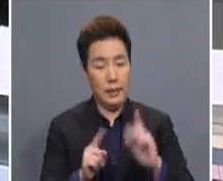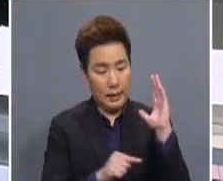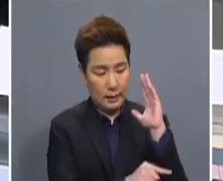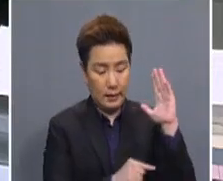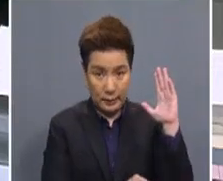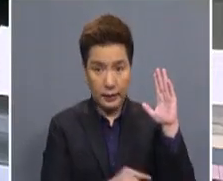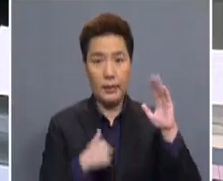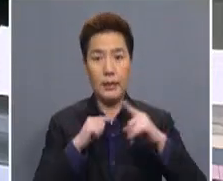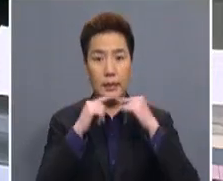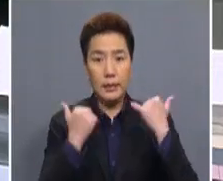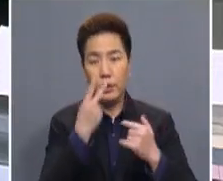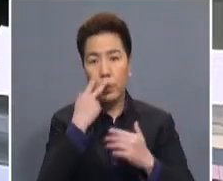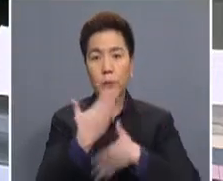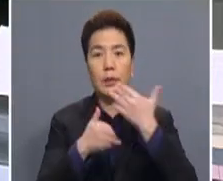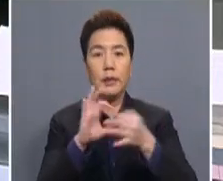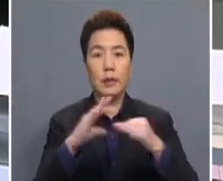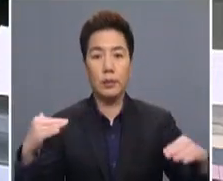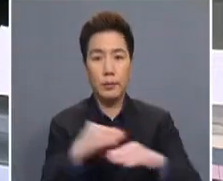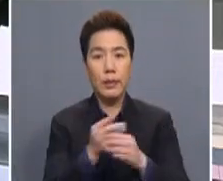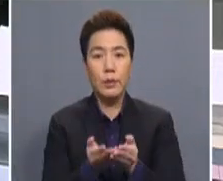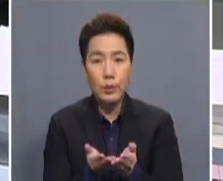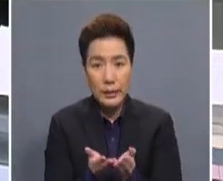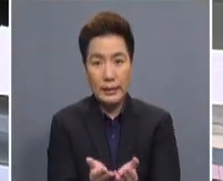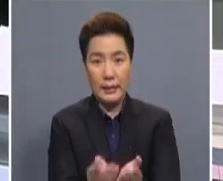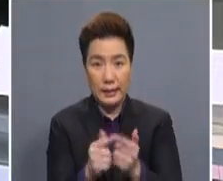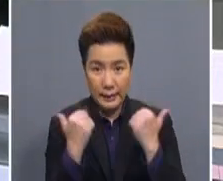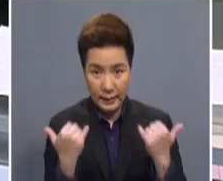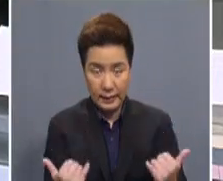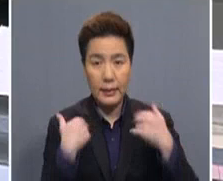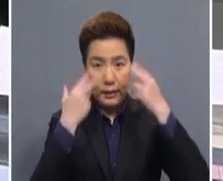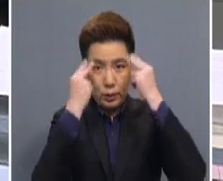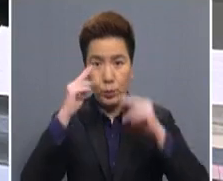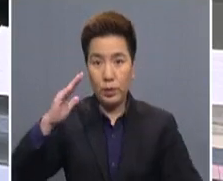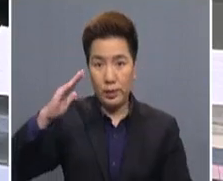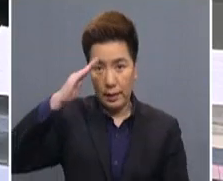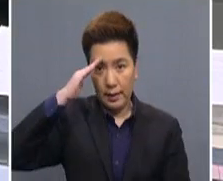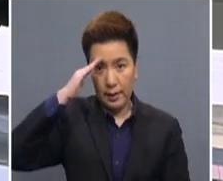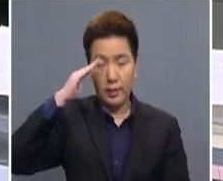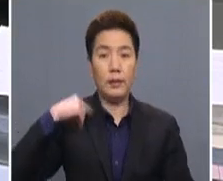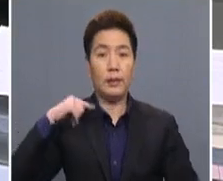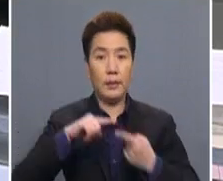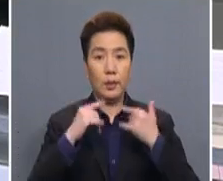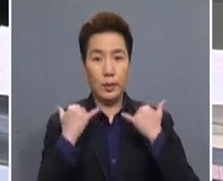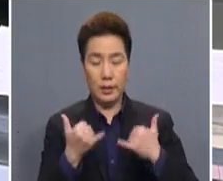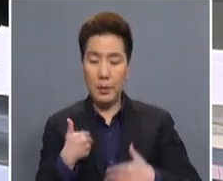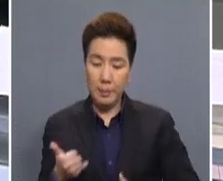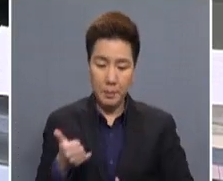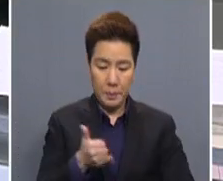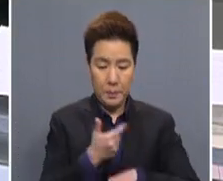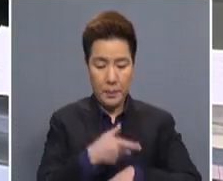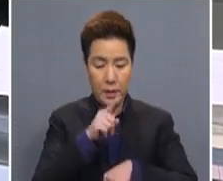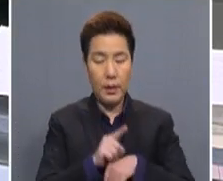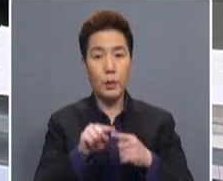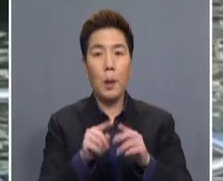ก็เอามาดูที่เรื่องของการพัฒนาคมนาคมทางน้ำกันบ้างที่บอกไปนะคะวันนี้นายกรัฐมนตรีพลเอกประยุทธ์จันทร์โอชานะคะเป็น